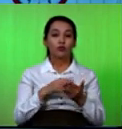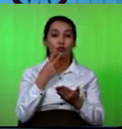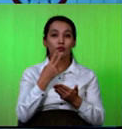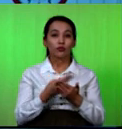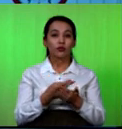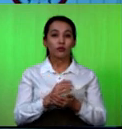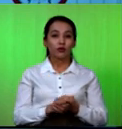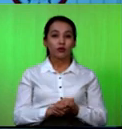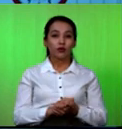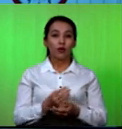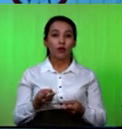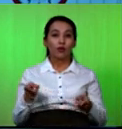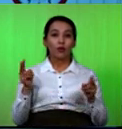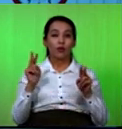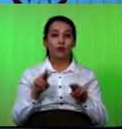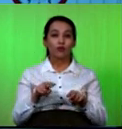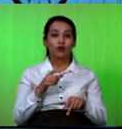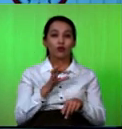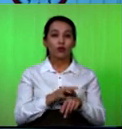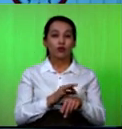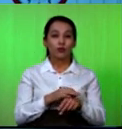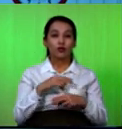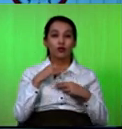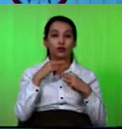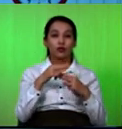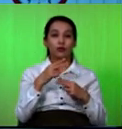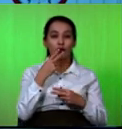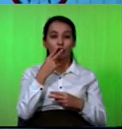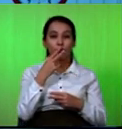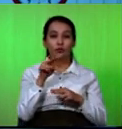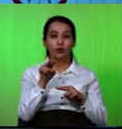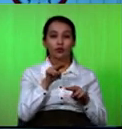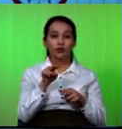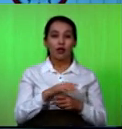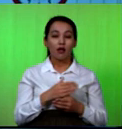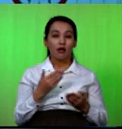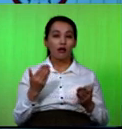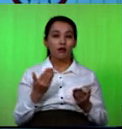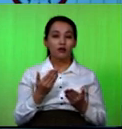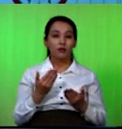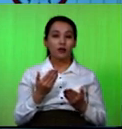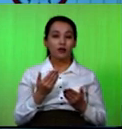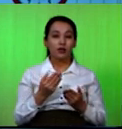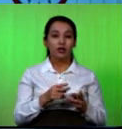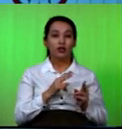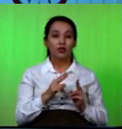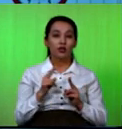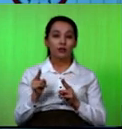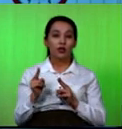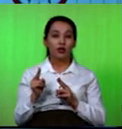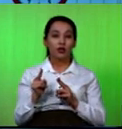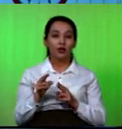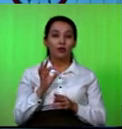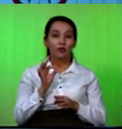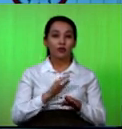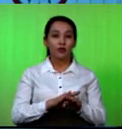ko'rsatyapti. Qolgan soatlarimizni ham diqqat bilan kuzating. Qaysi birida ketma-ketlik hosil